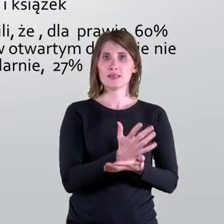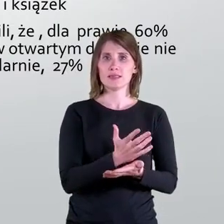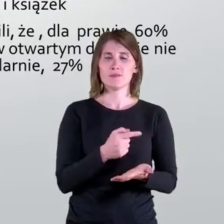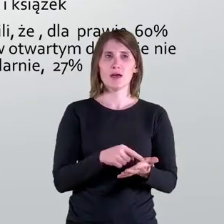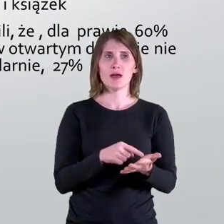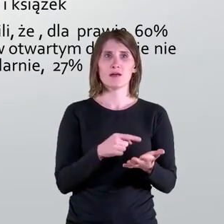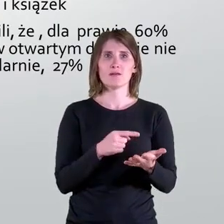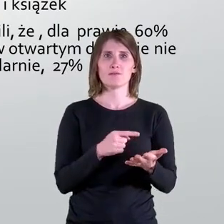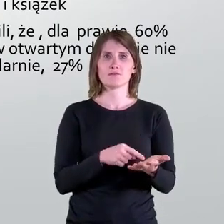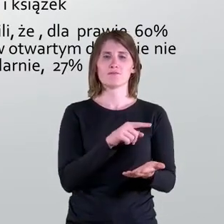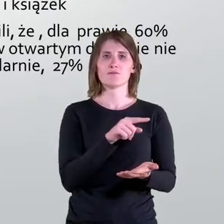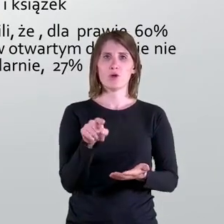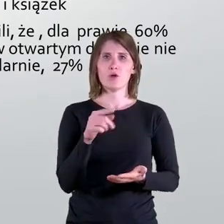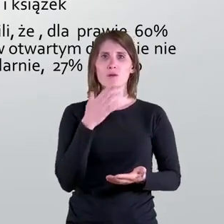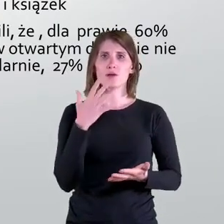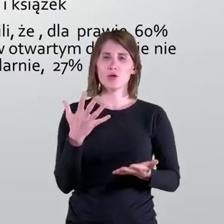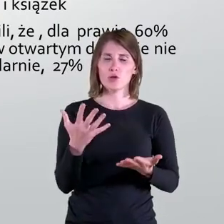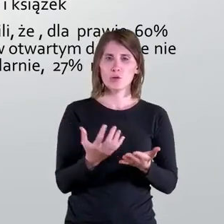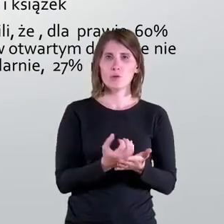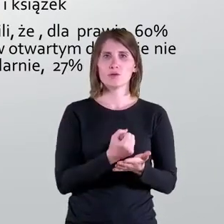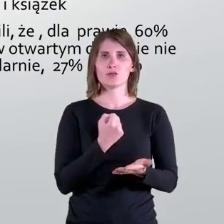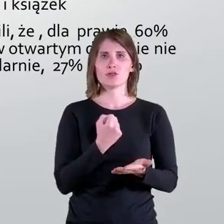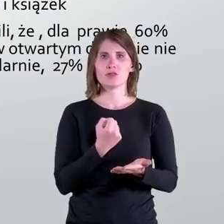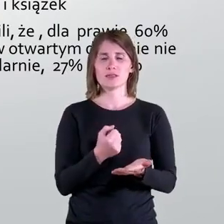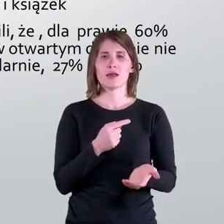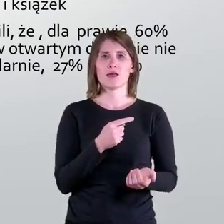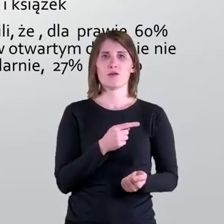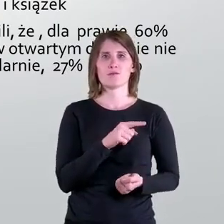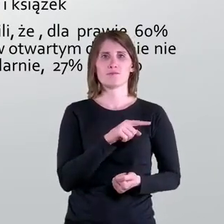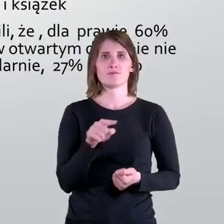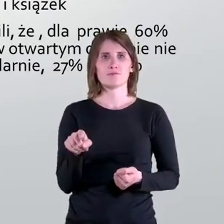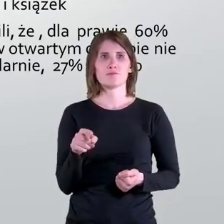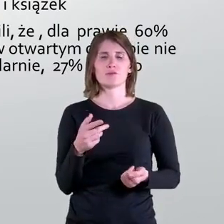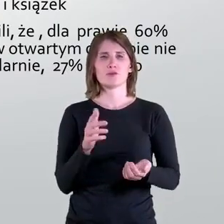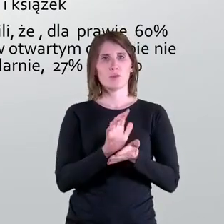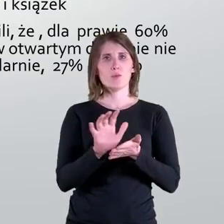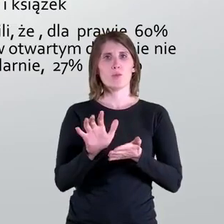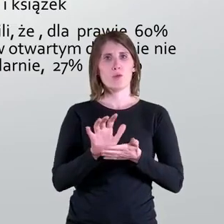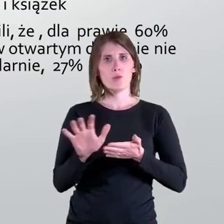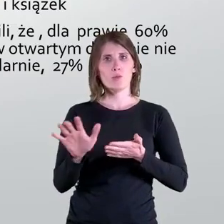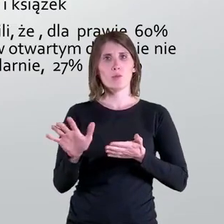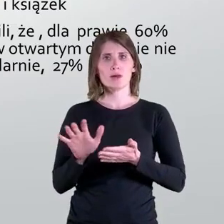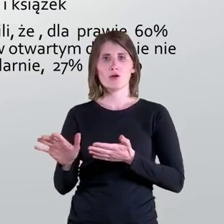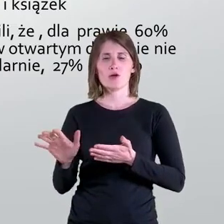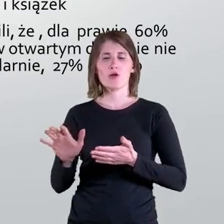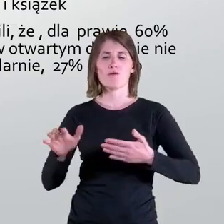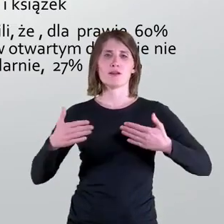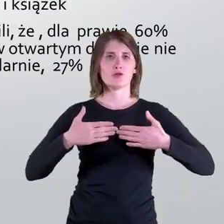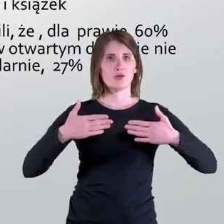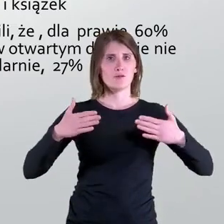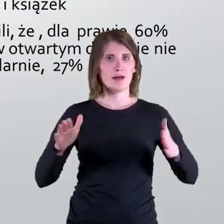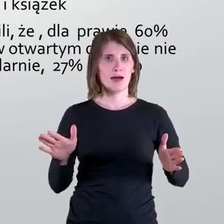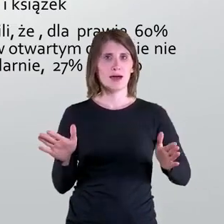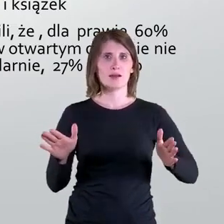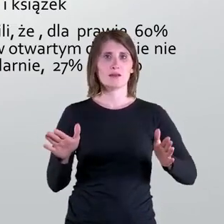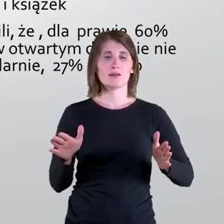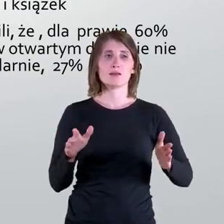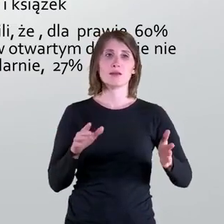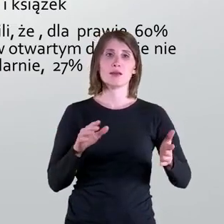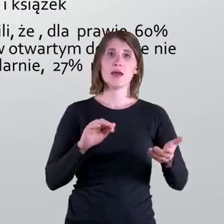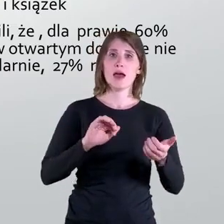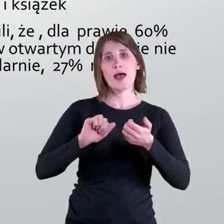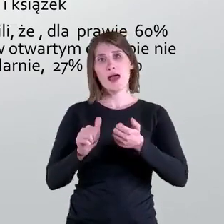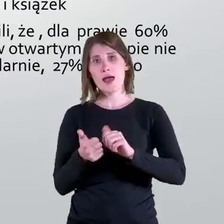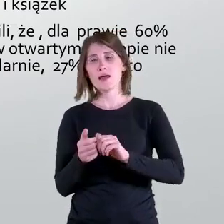wystartował z tego żeby publikować w sposób otwarty Jaka jest liczba